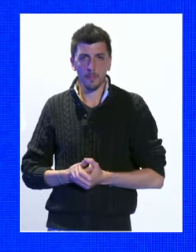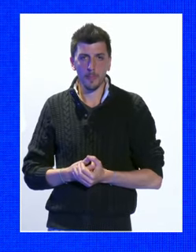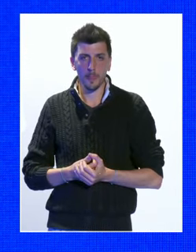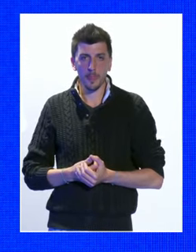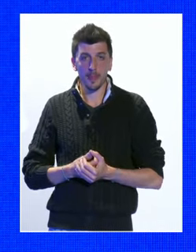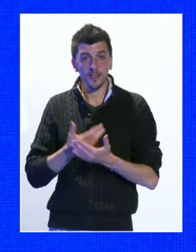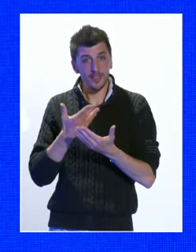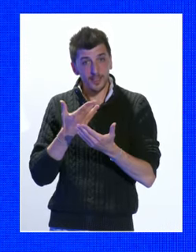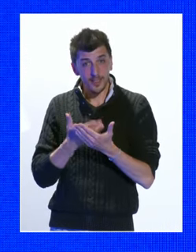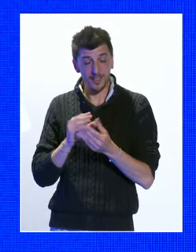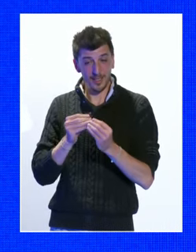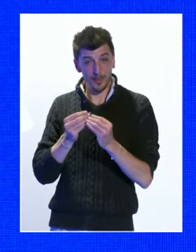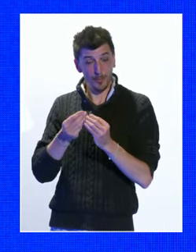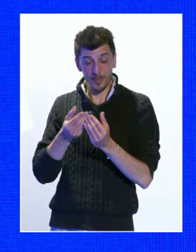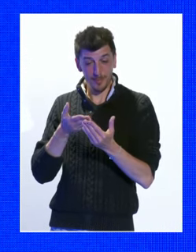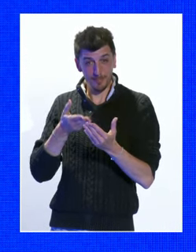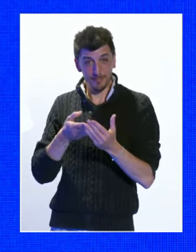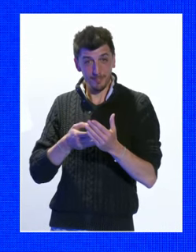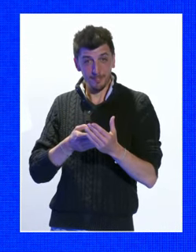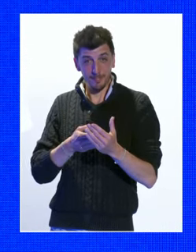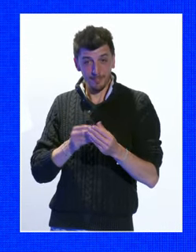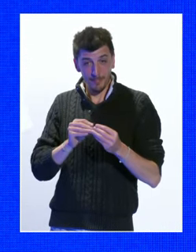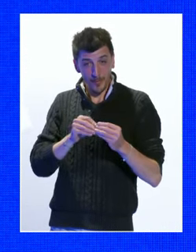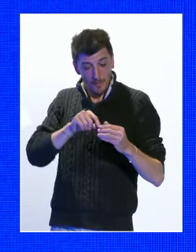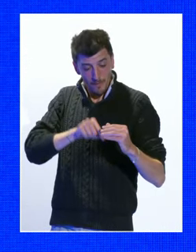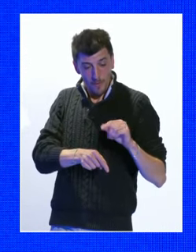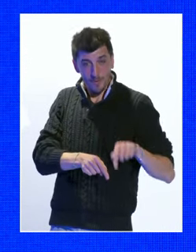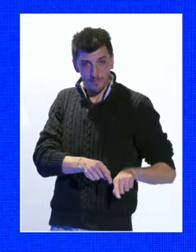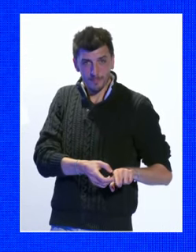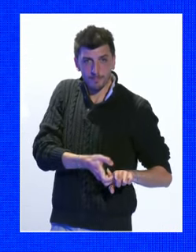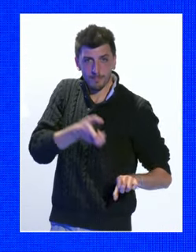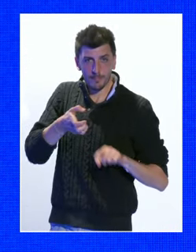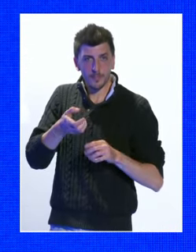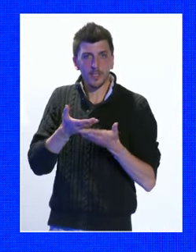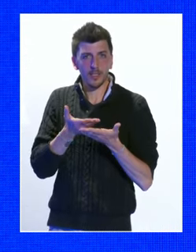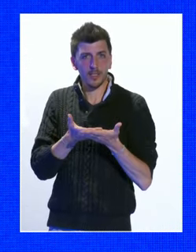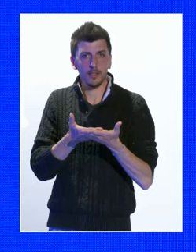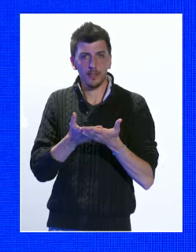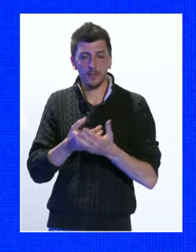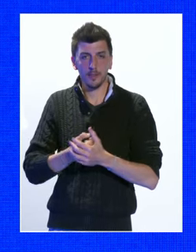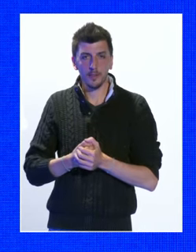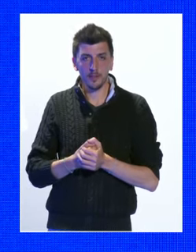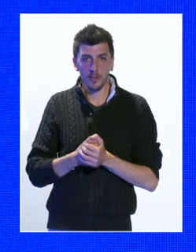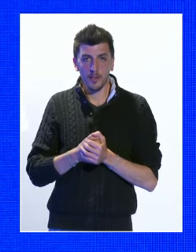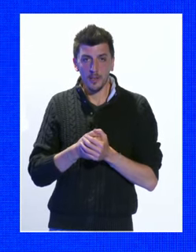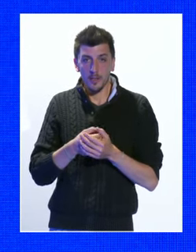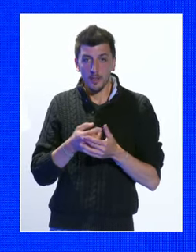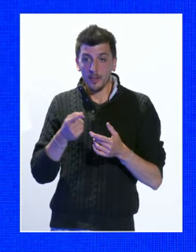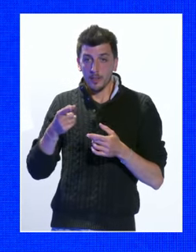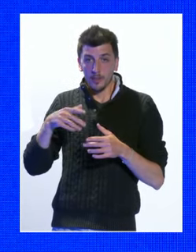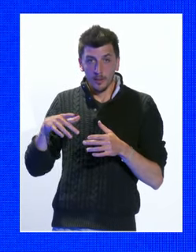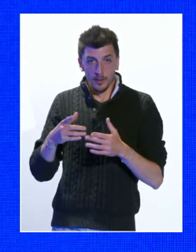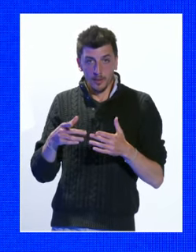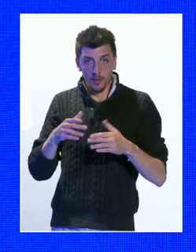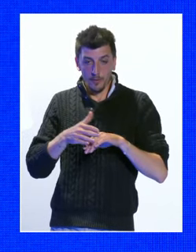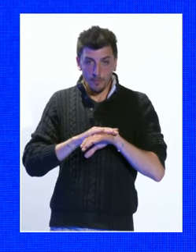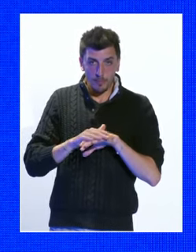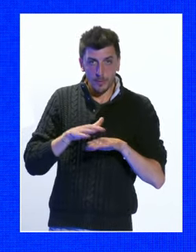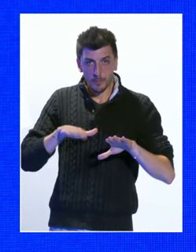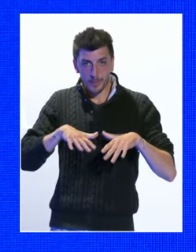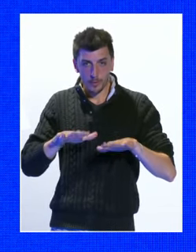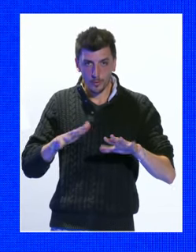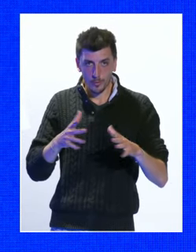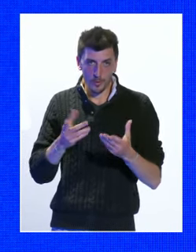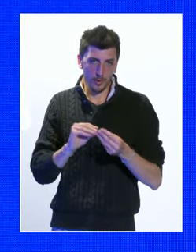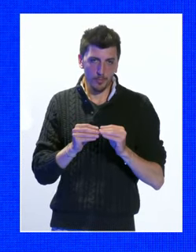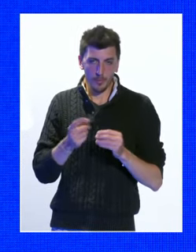le mal profond que le scrutin majoritaire a introduit dans notre exercice politique.